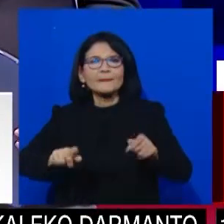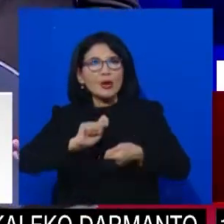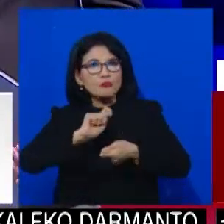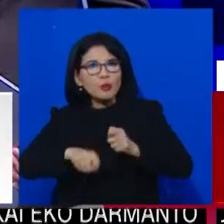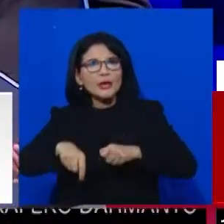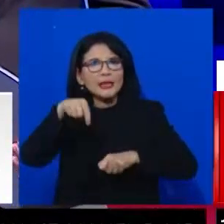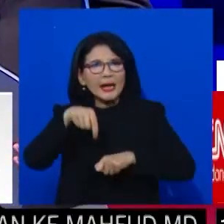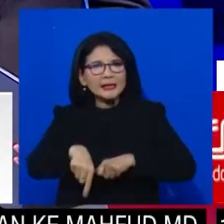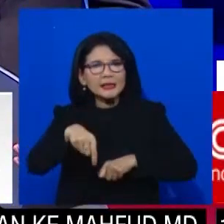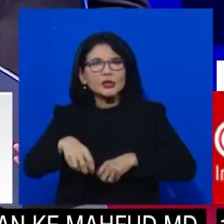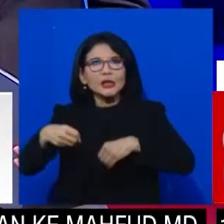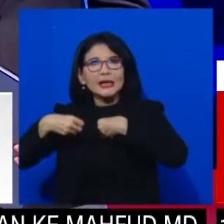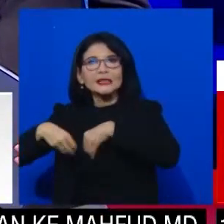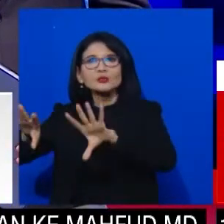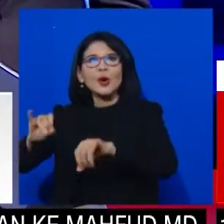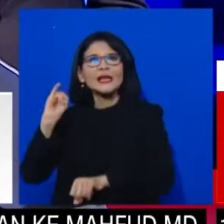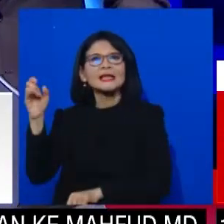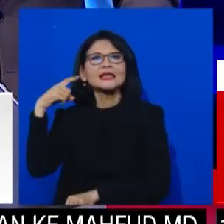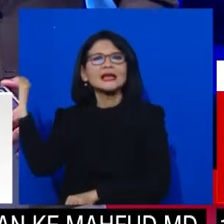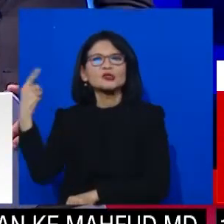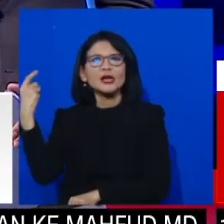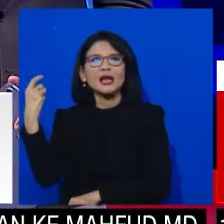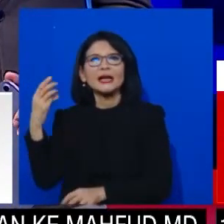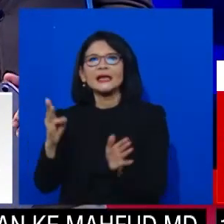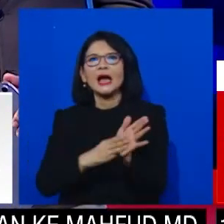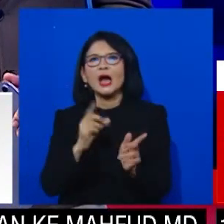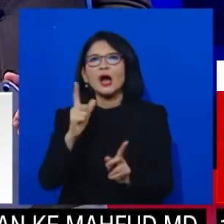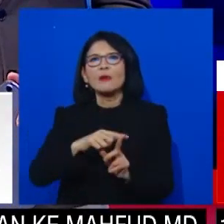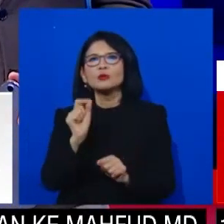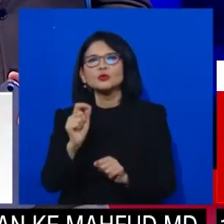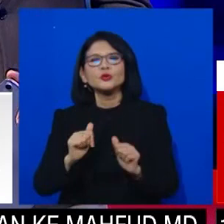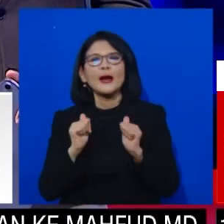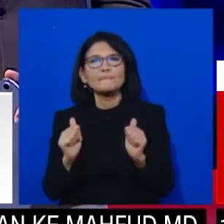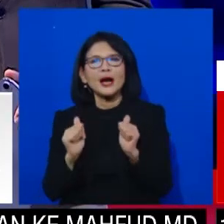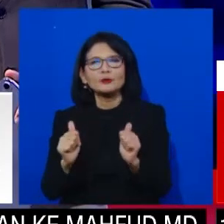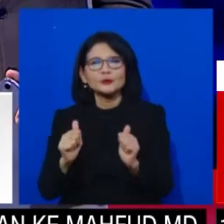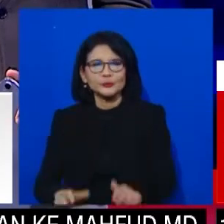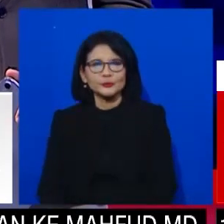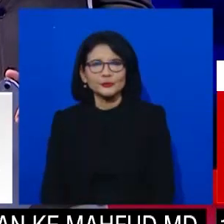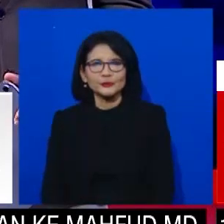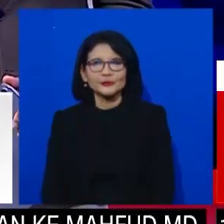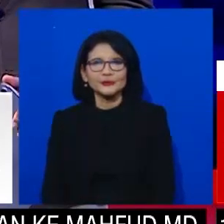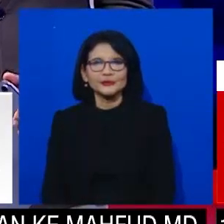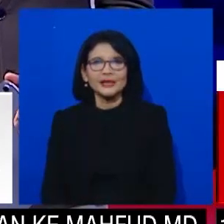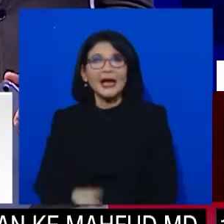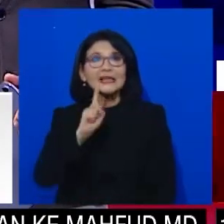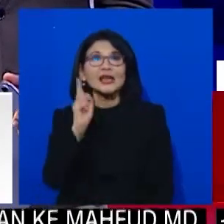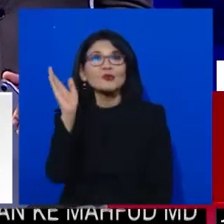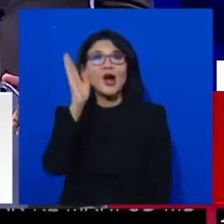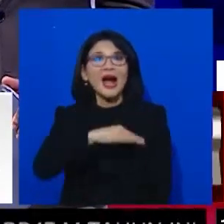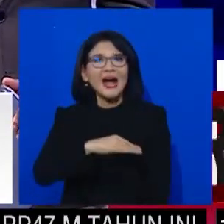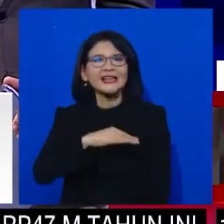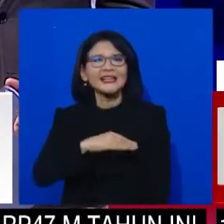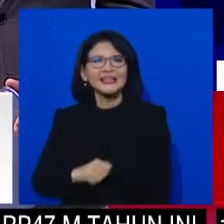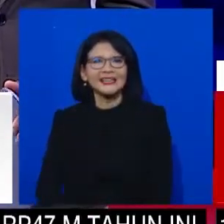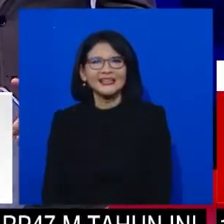sudah merambah pasar internasional karena kualitasnya. Dan berikut kami hadirkan lika-liku menjadi seorang produsen wajan dalam segmen Sehari